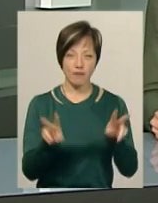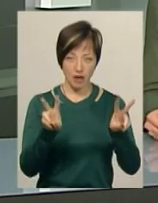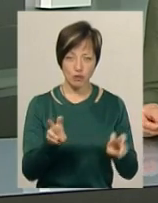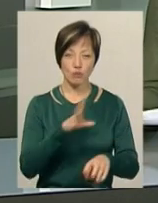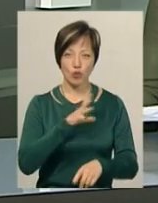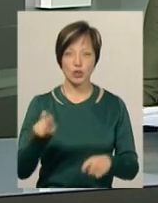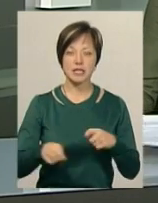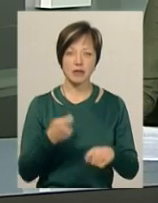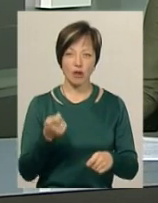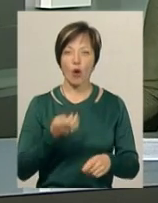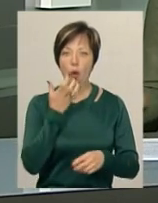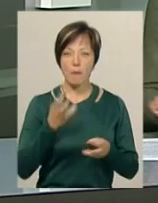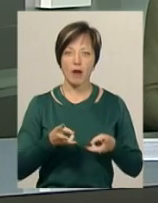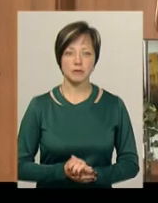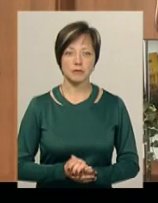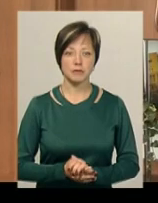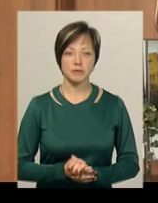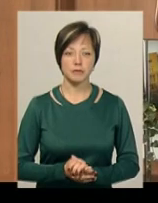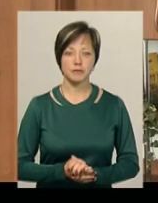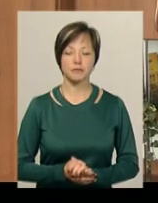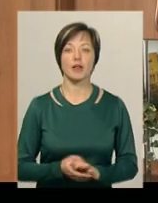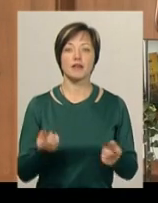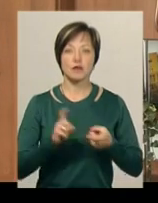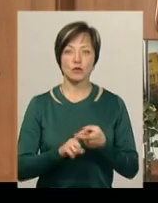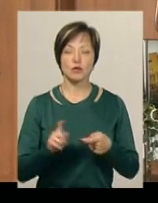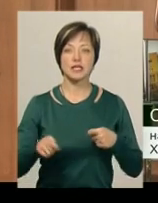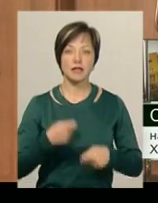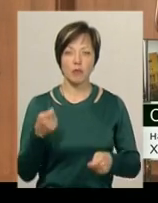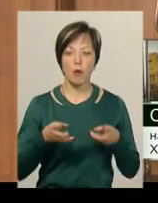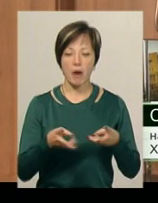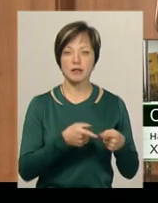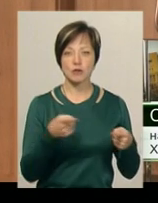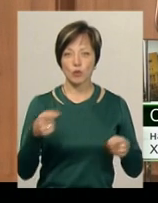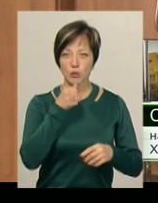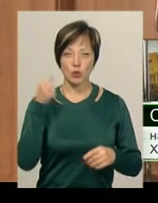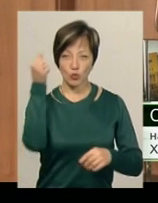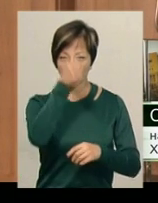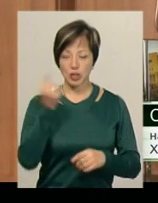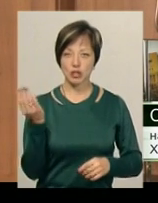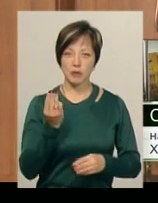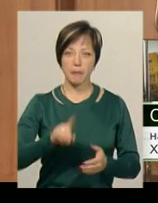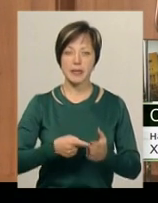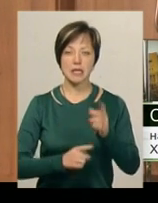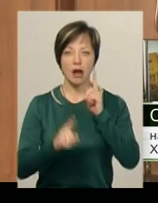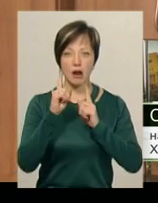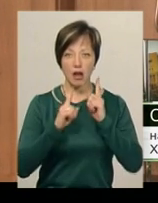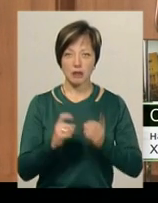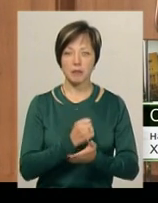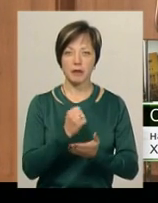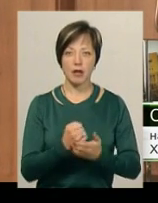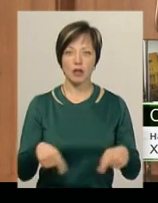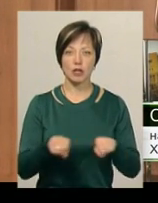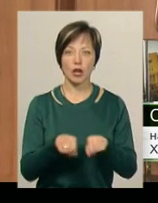було зірвано опалювальний сезон. У зв'язку з зривом опалювального сезону у минулому році Шепетівська міська рада прийняла